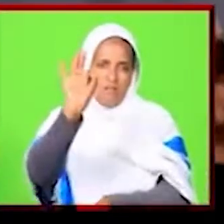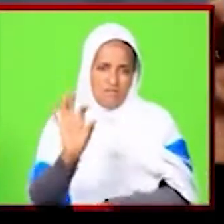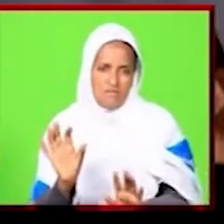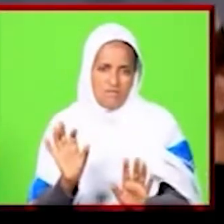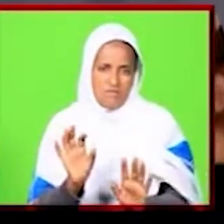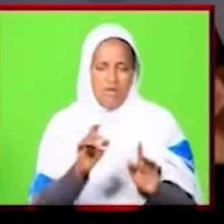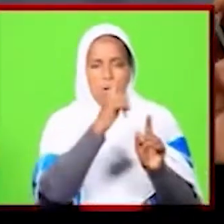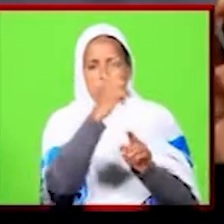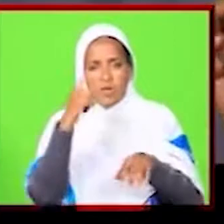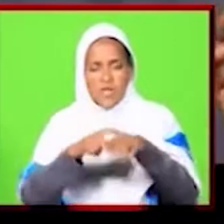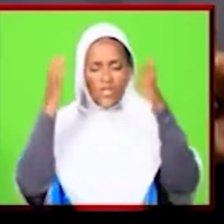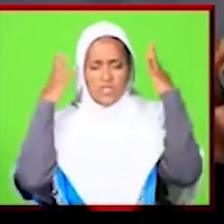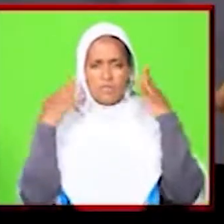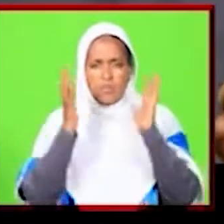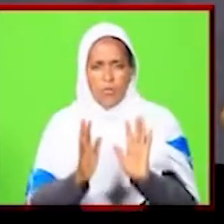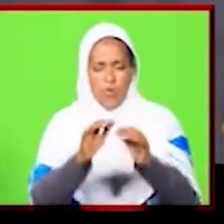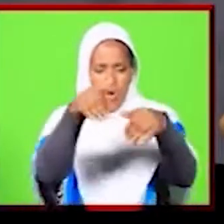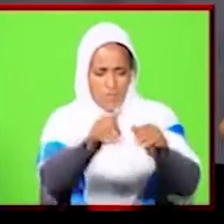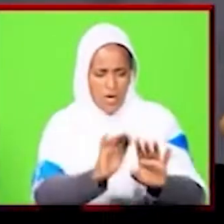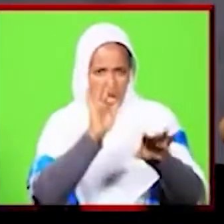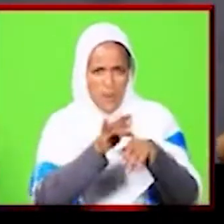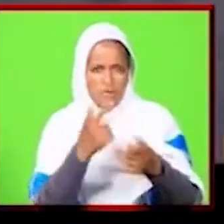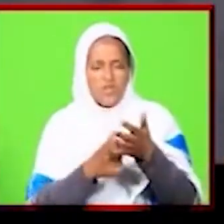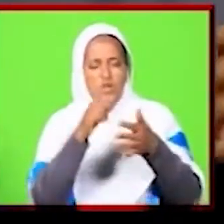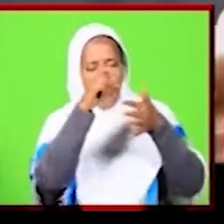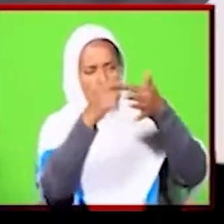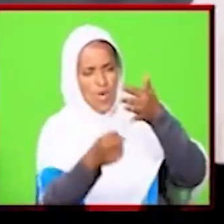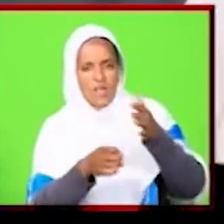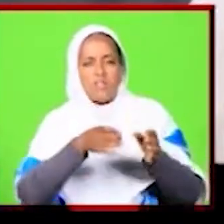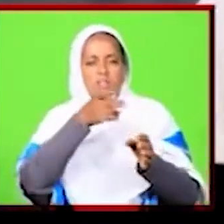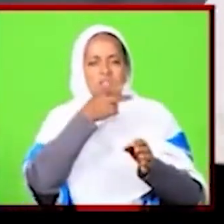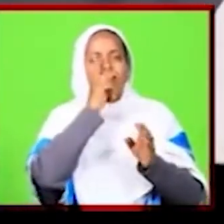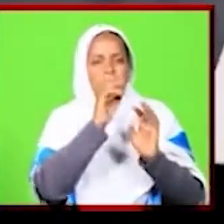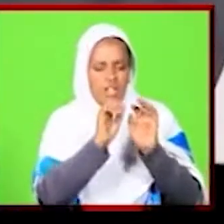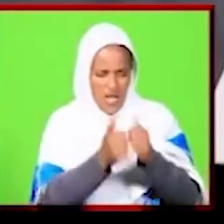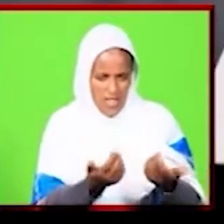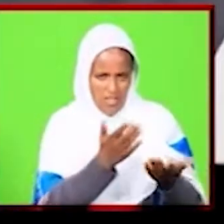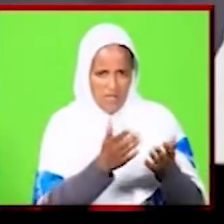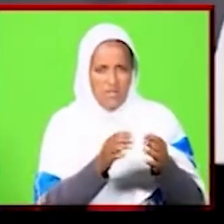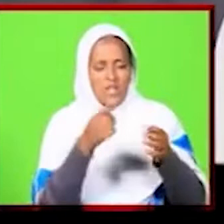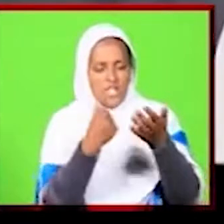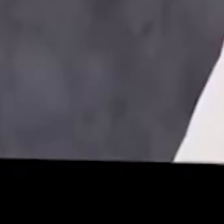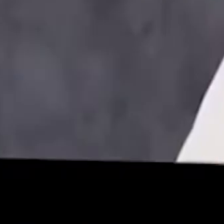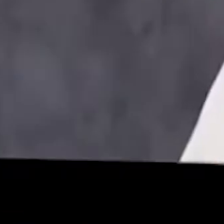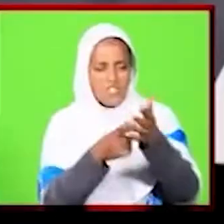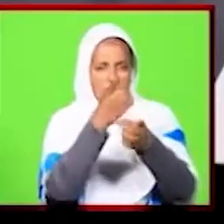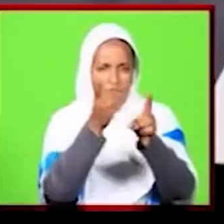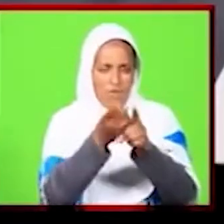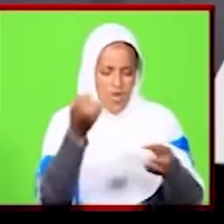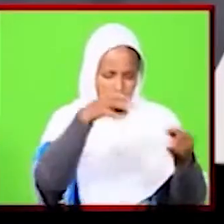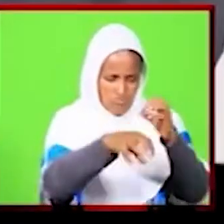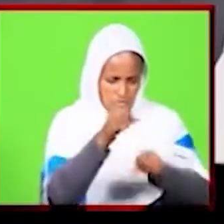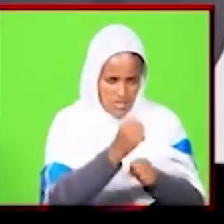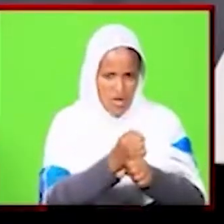በኦሪት ዘፍጥረት ላይ የተጻፈው ታሪክ ትክክል ሆኖ ነው የተገኘው። እንዲሁም በአንዳንድ የግብፃውያን መቃብሮች ላይ የወይን አጠማመቅን